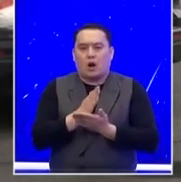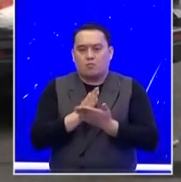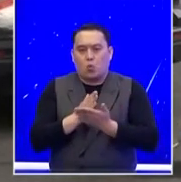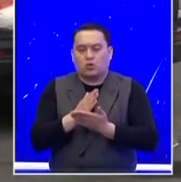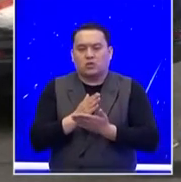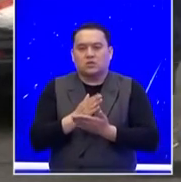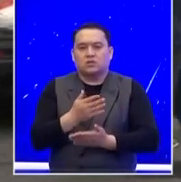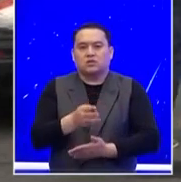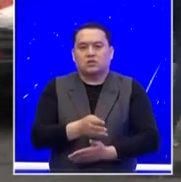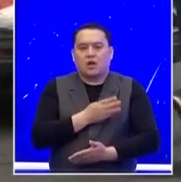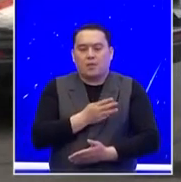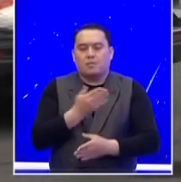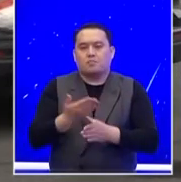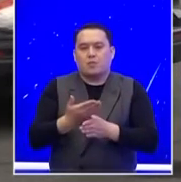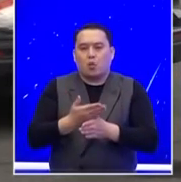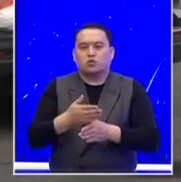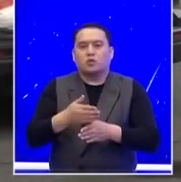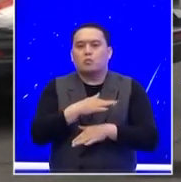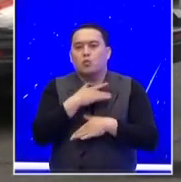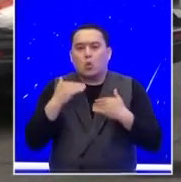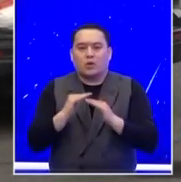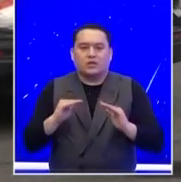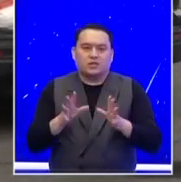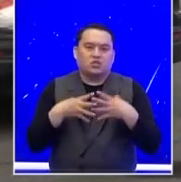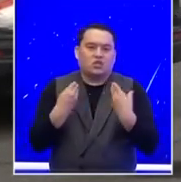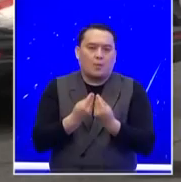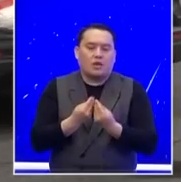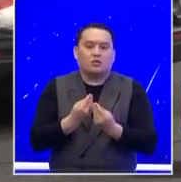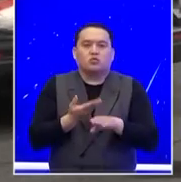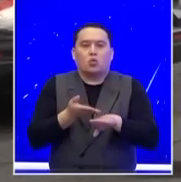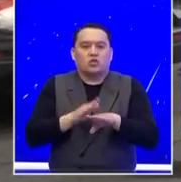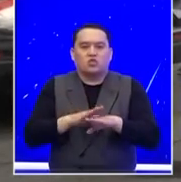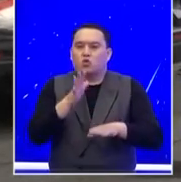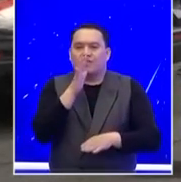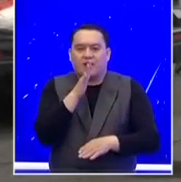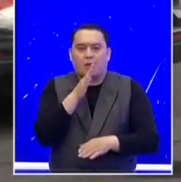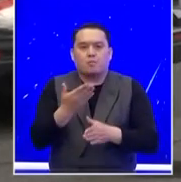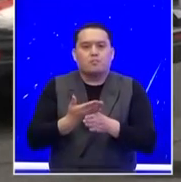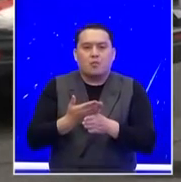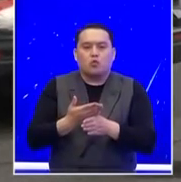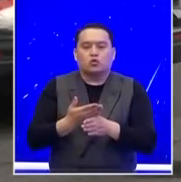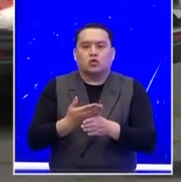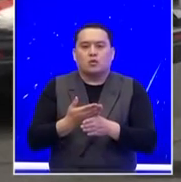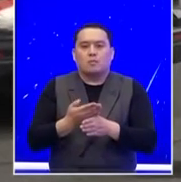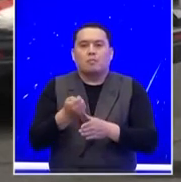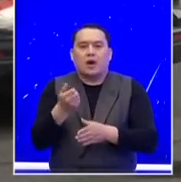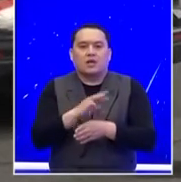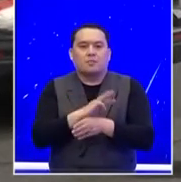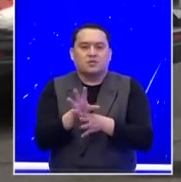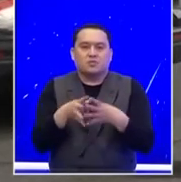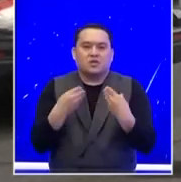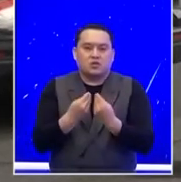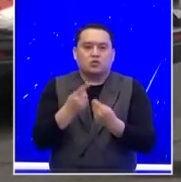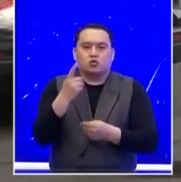добровольно многодетным семьям, вот такое тяжелое время, помочь. Вот около 100